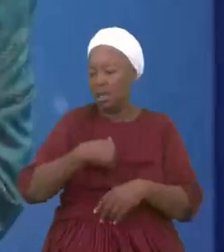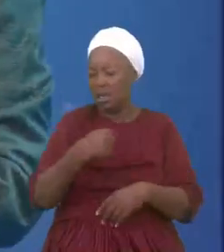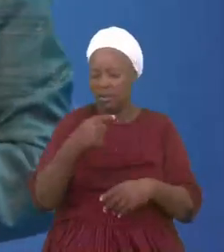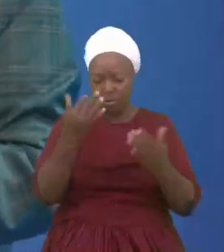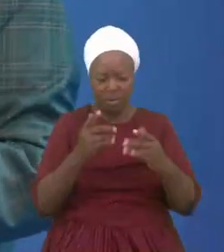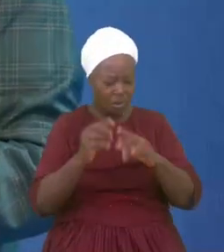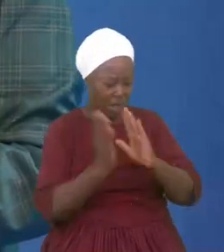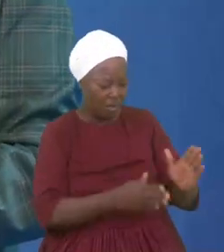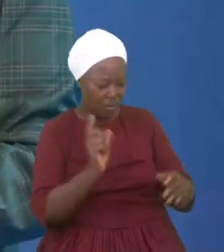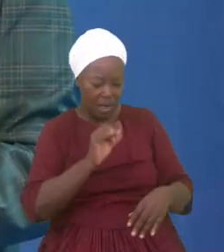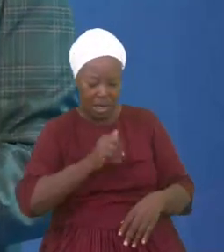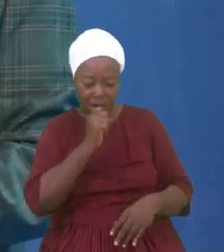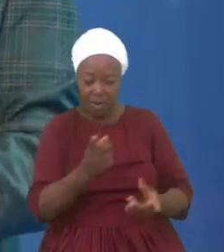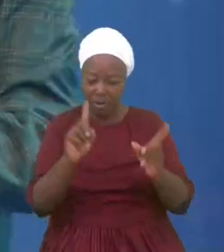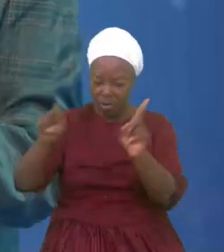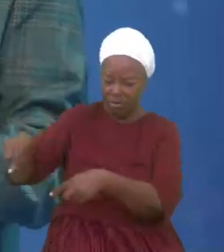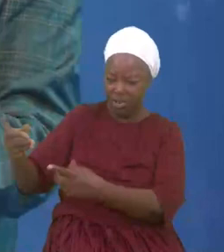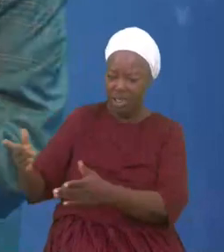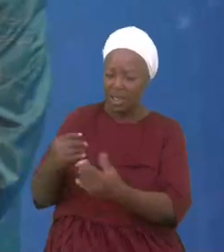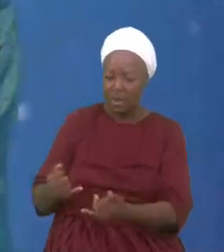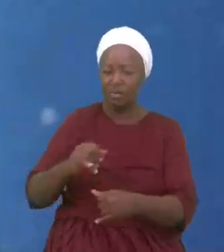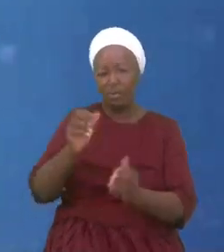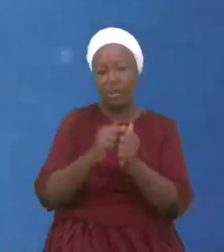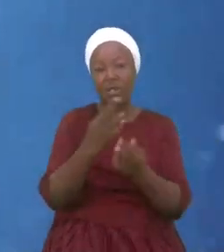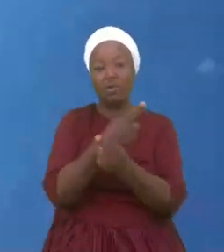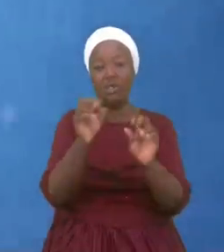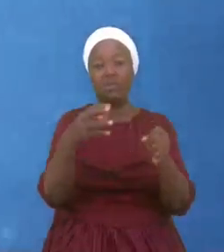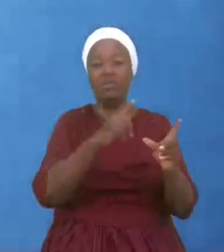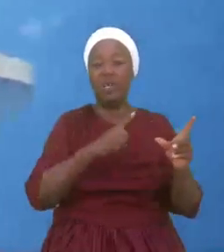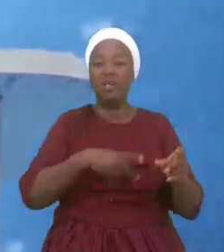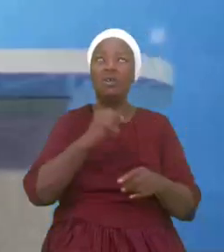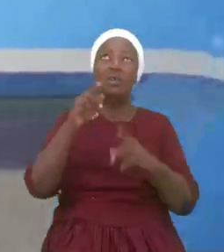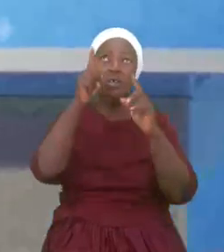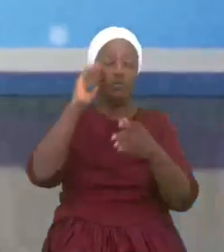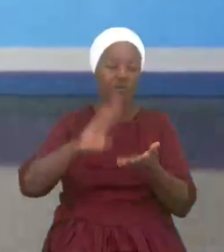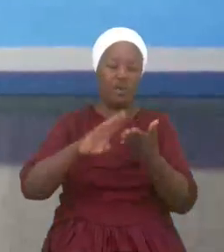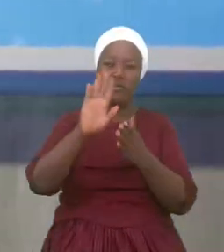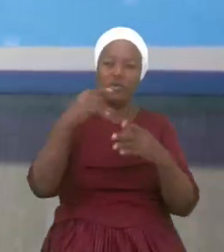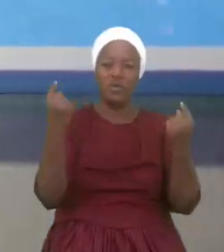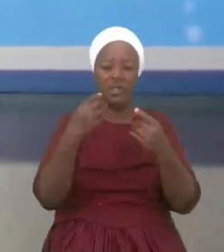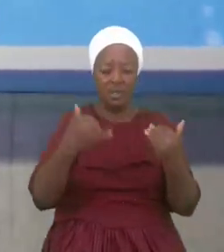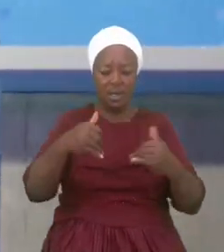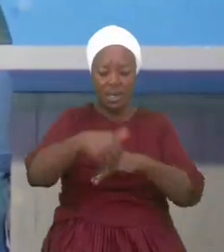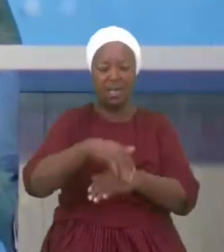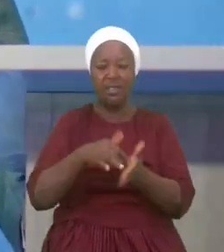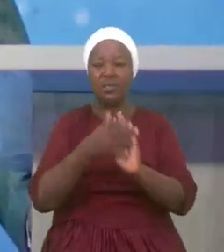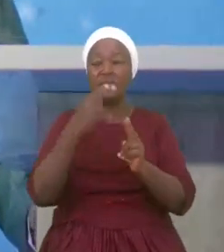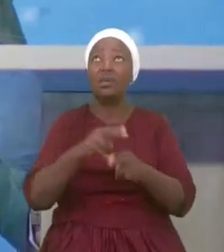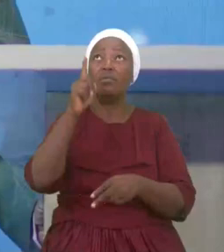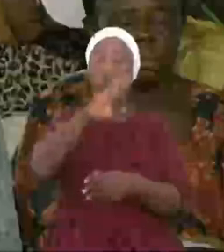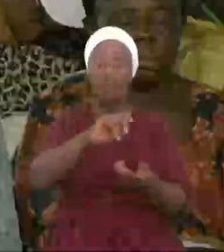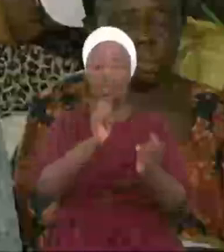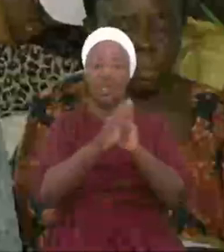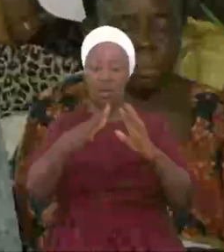en s'approfondissant dans le mal et que ce soir vont même je vais quitter là où je suis pour aller à l'autre bonne